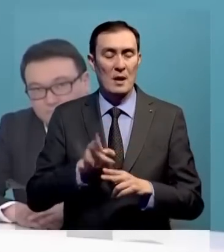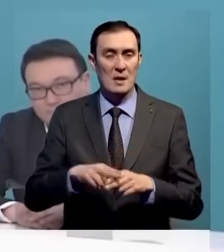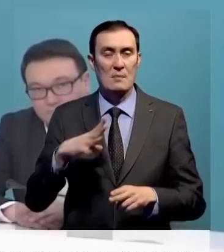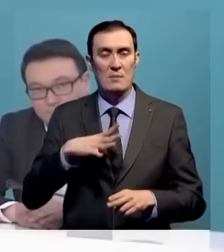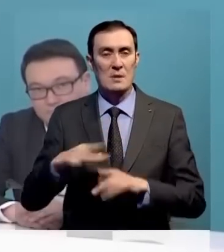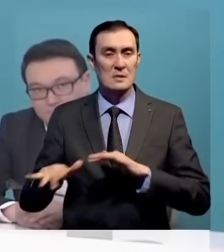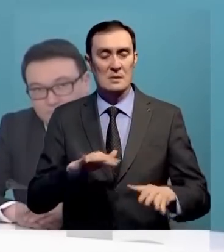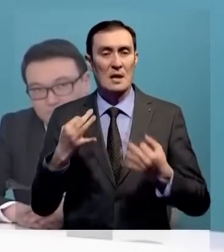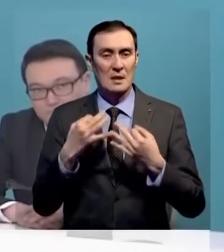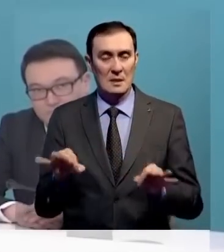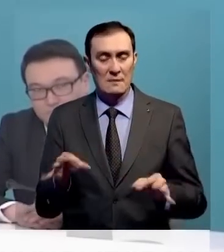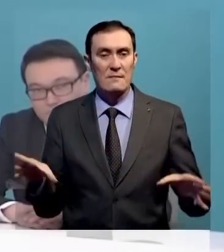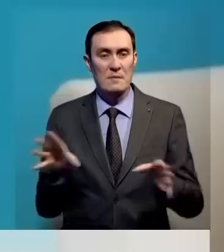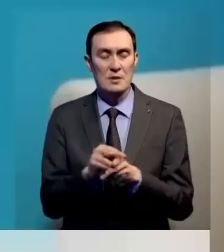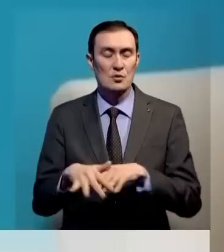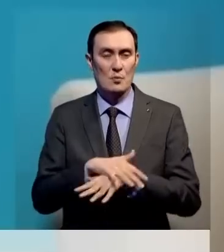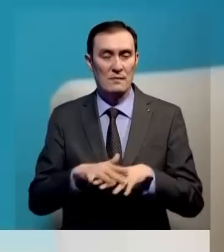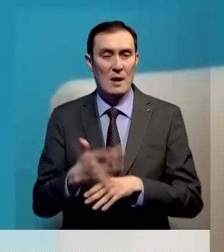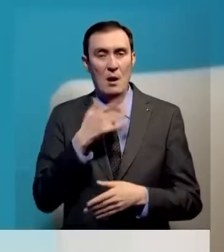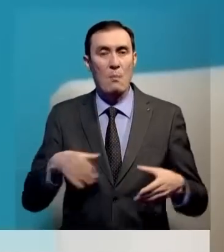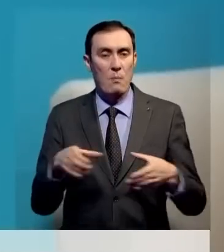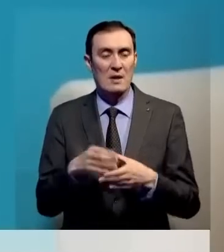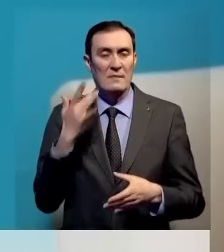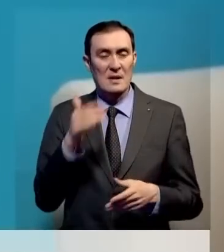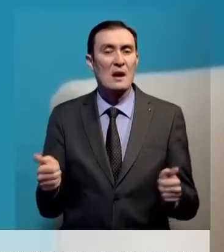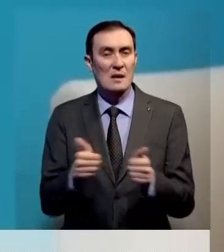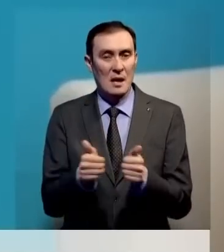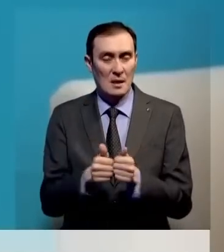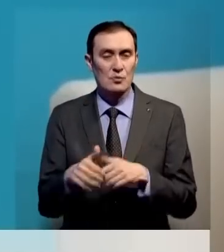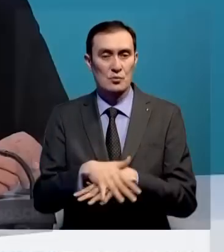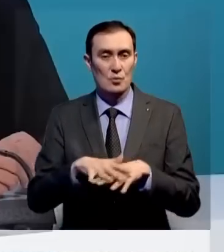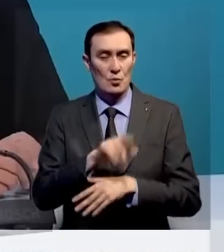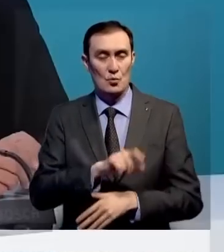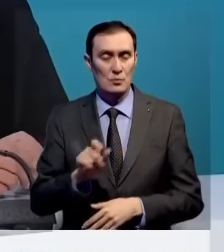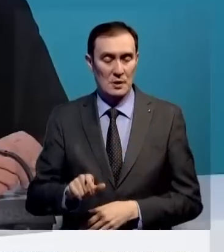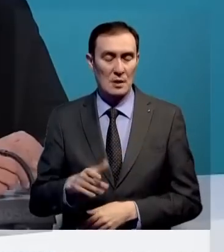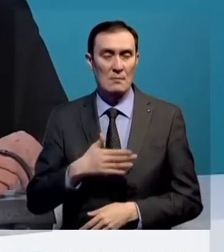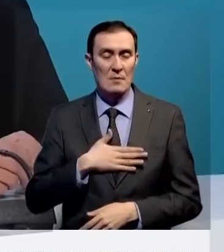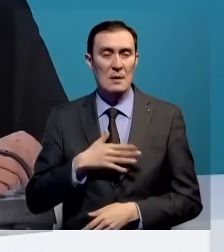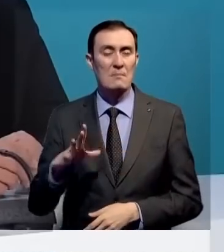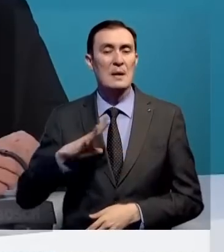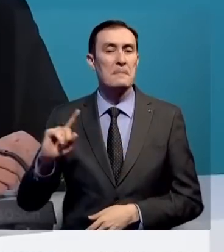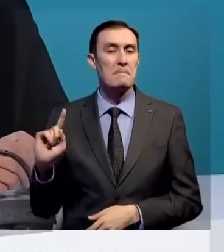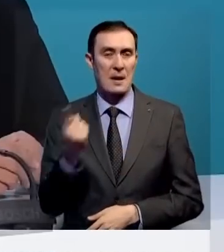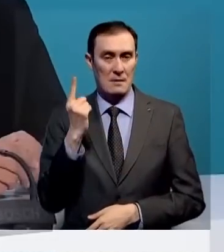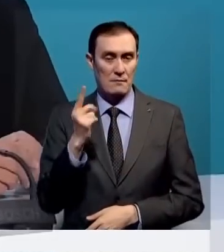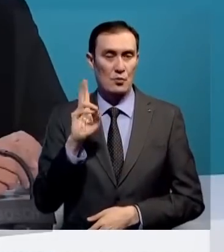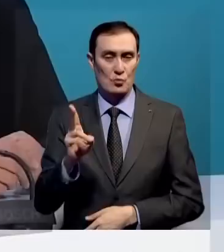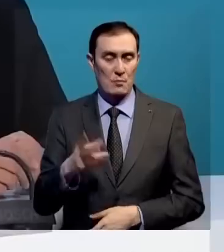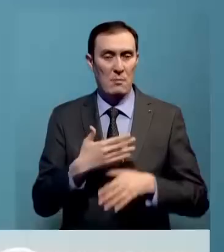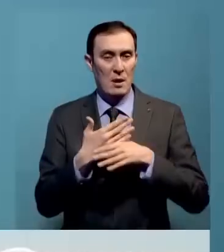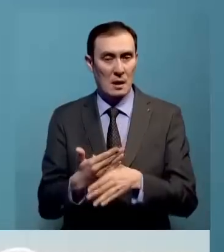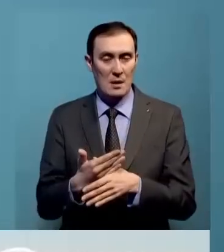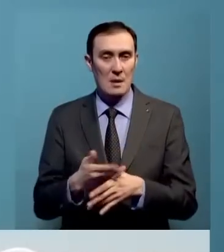открыто. Вместе с обществом. Партия всегда рядом с людьми в сложные моменты. Мы были первыми, кто